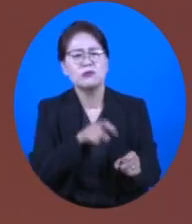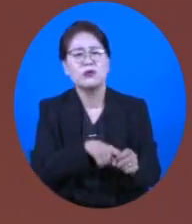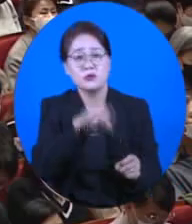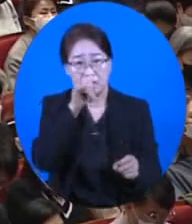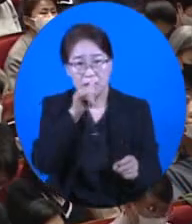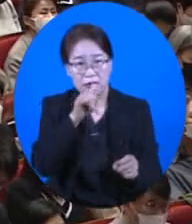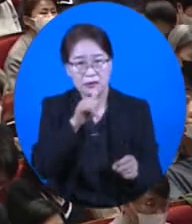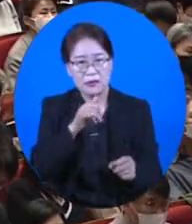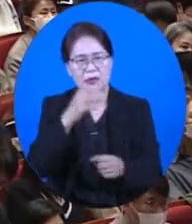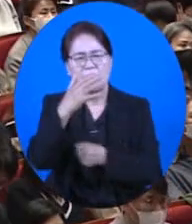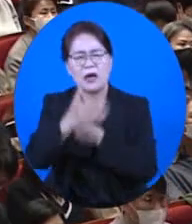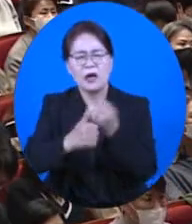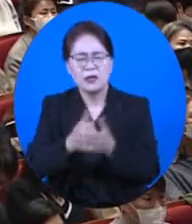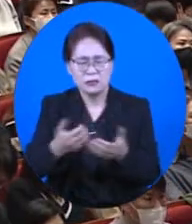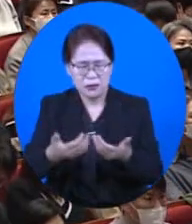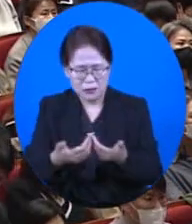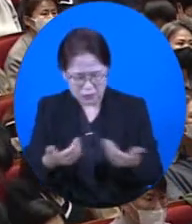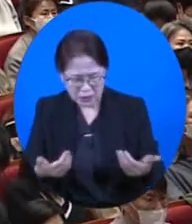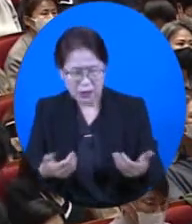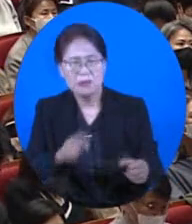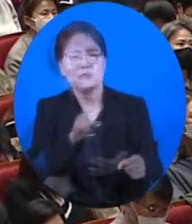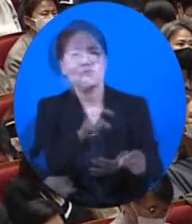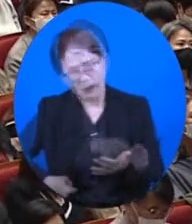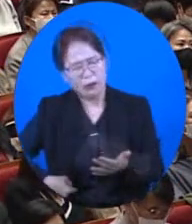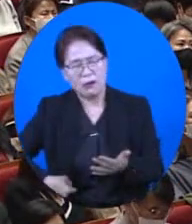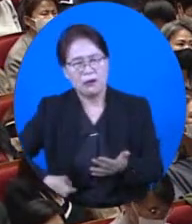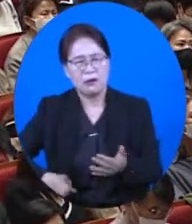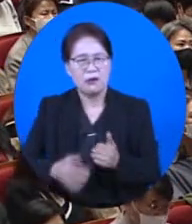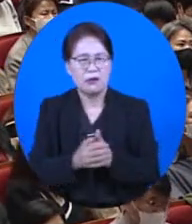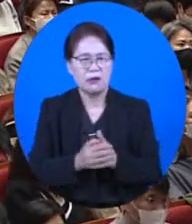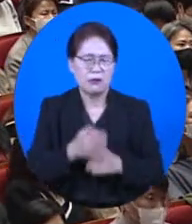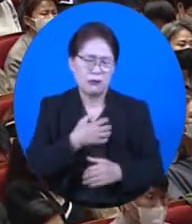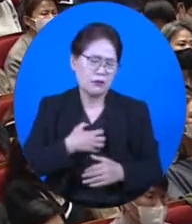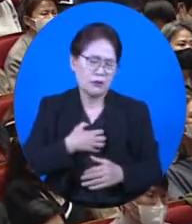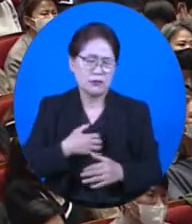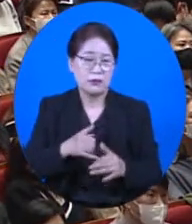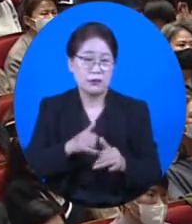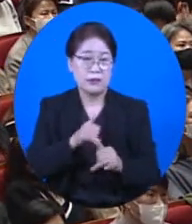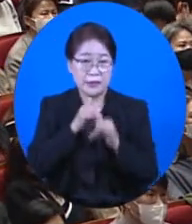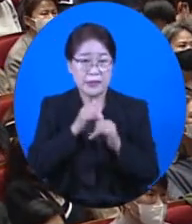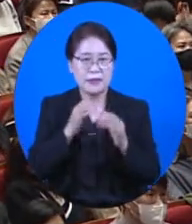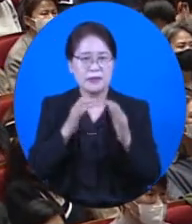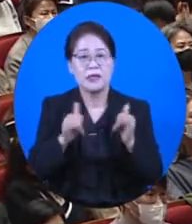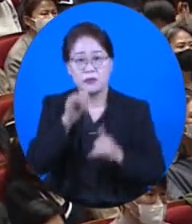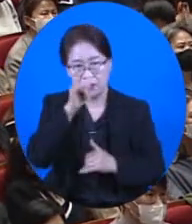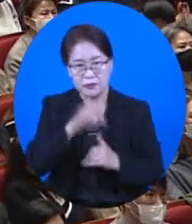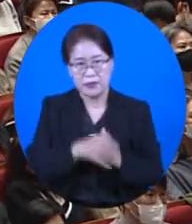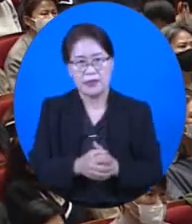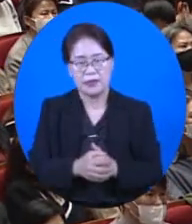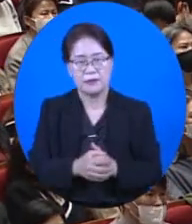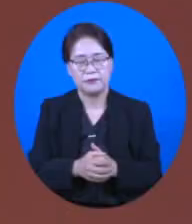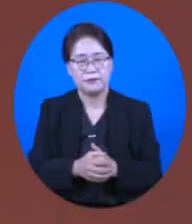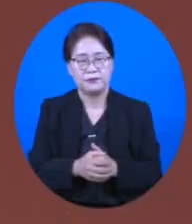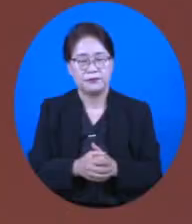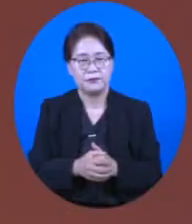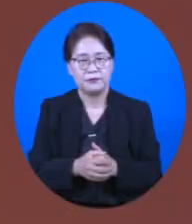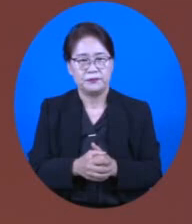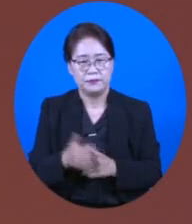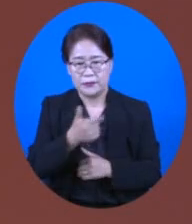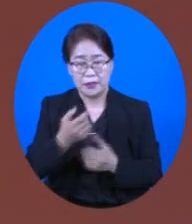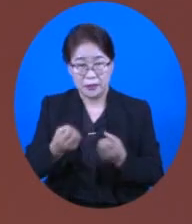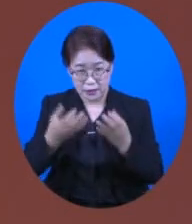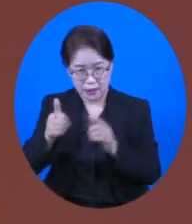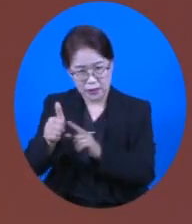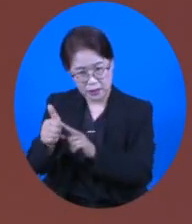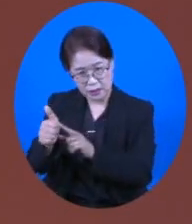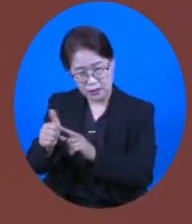그래서 하나님을 떠나게 하려는 데 목적이 있는 거죠. 자, 분명한 사실은 사탄이 대제사장